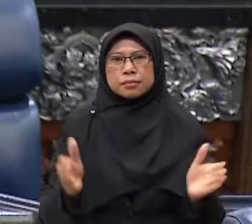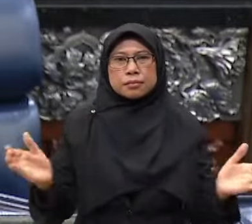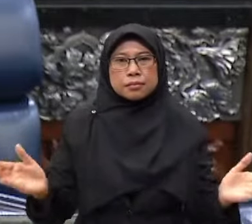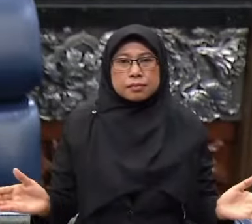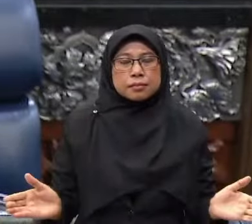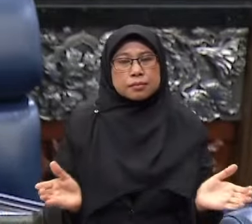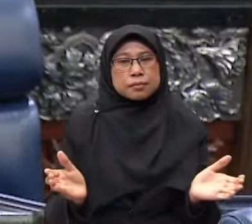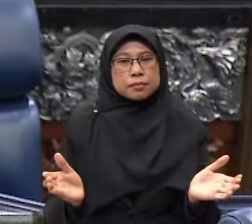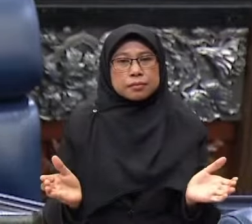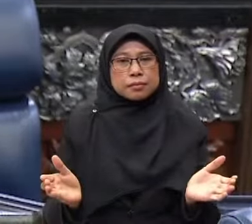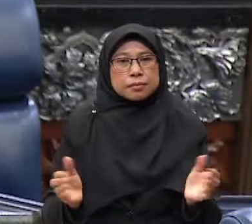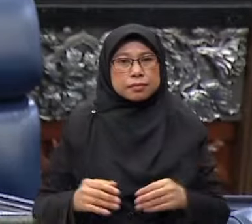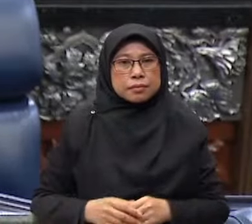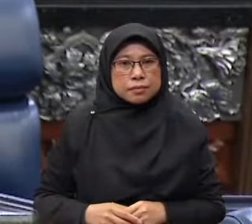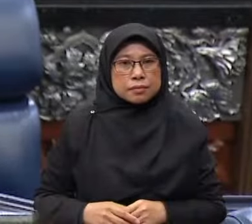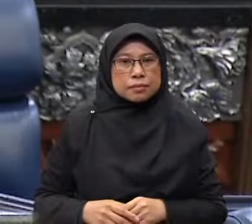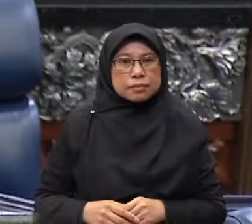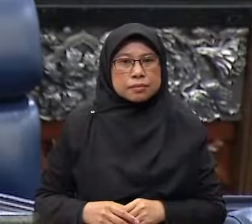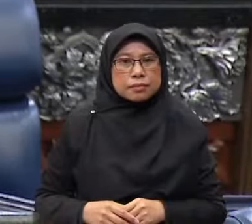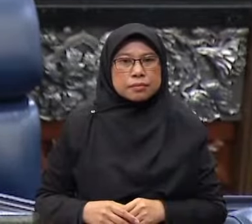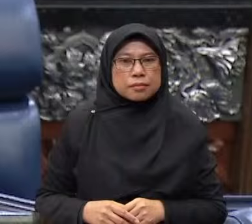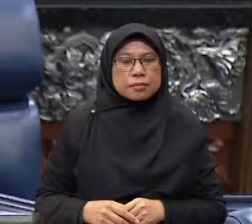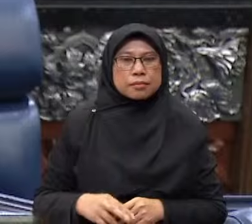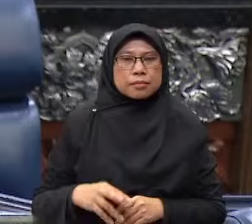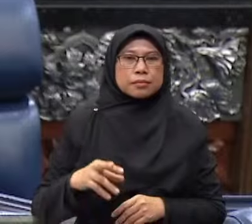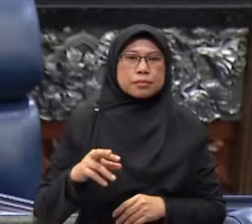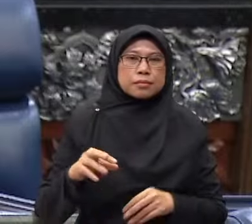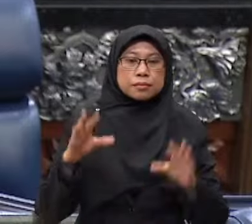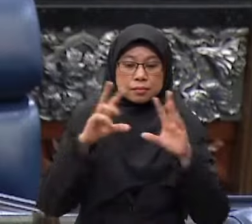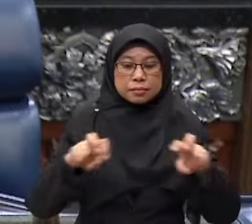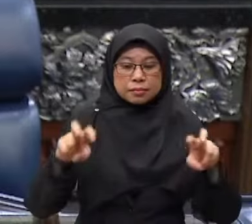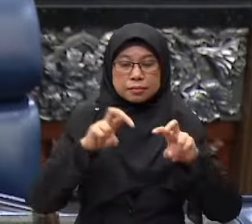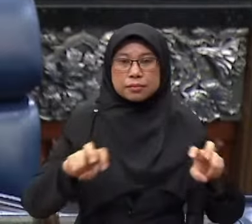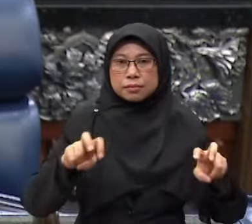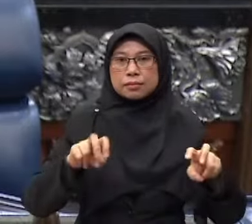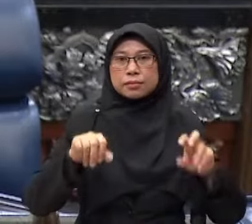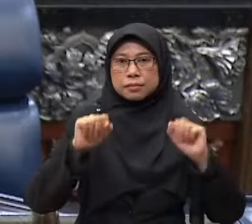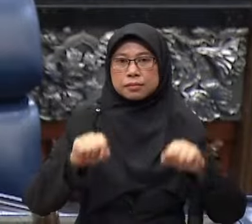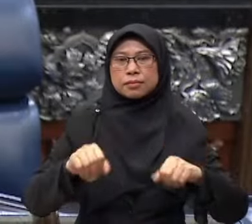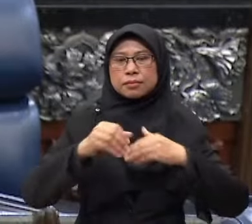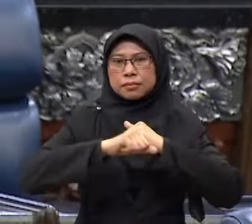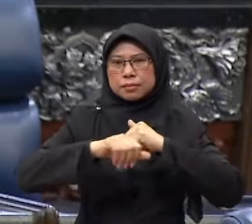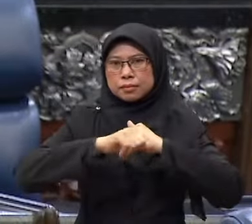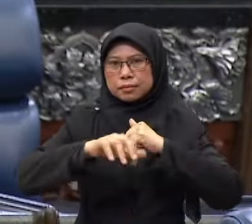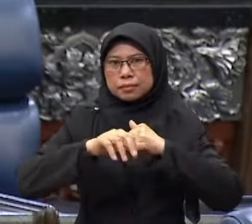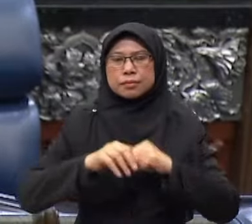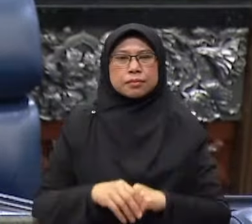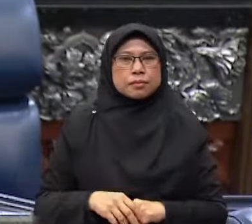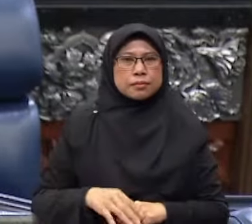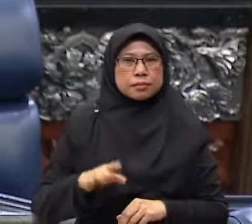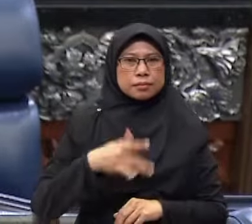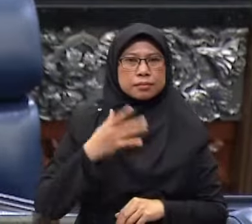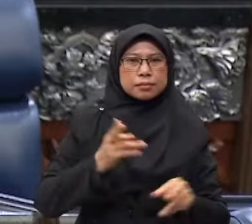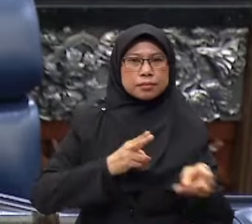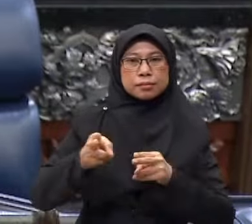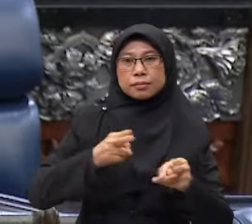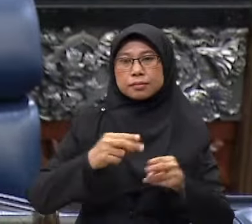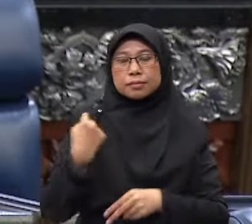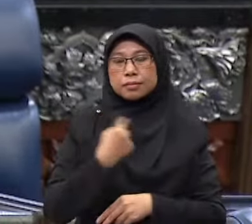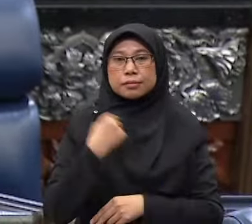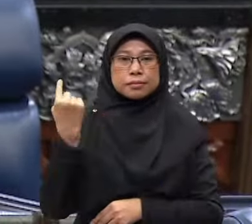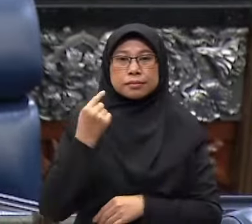menggalakkan adoptasi untuk r&d ini untuk secara berkomersialan dan saya rasa ini sesuatu usaha yang kita